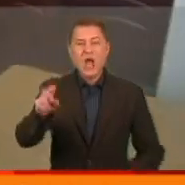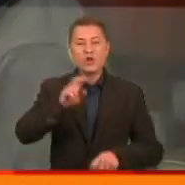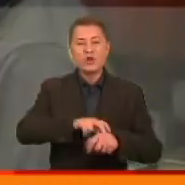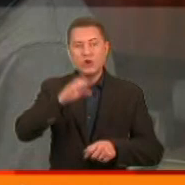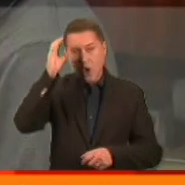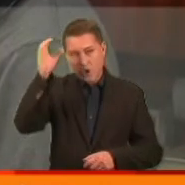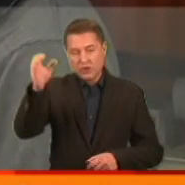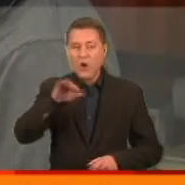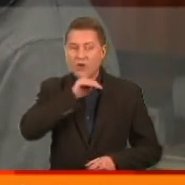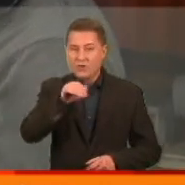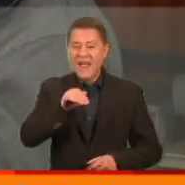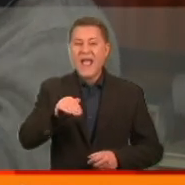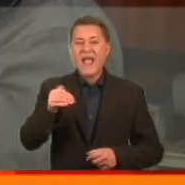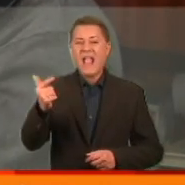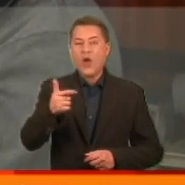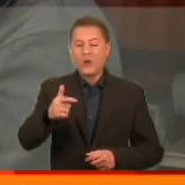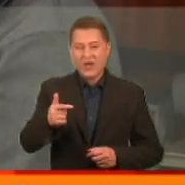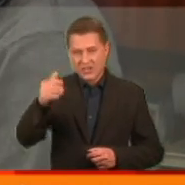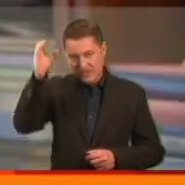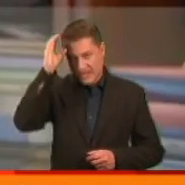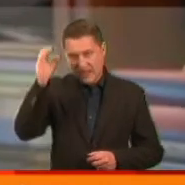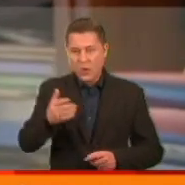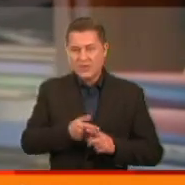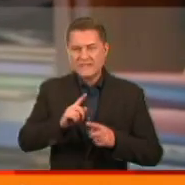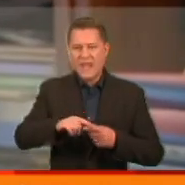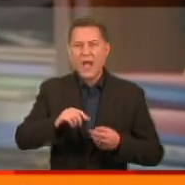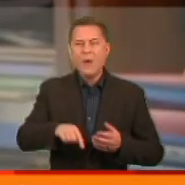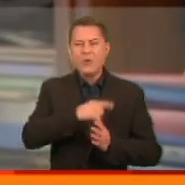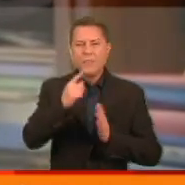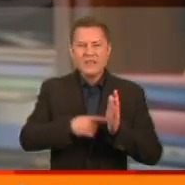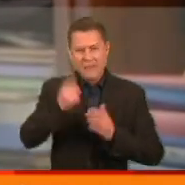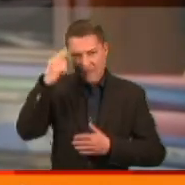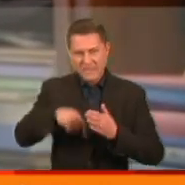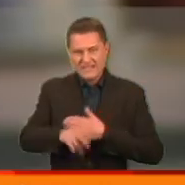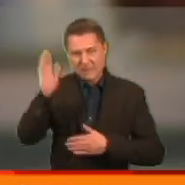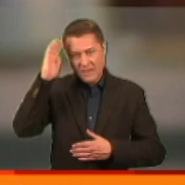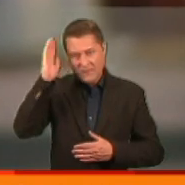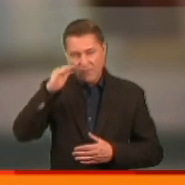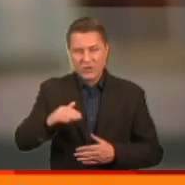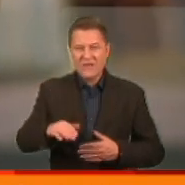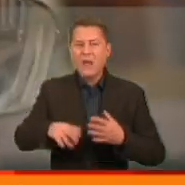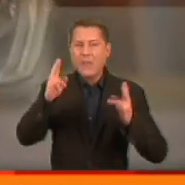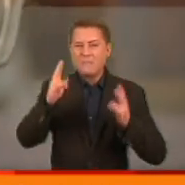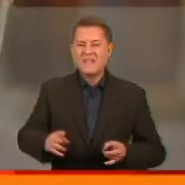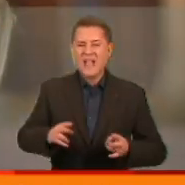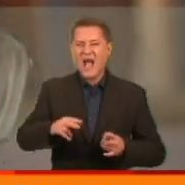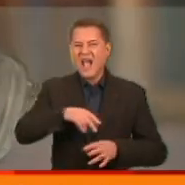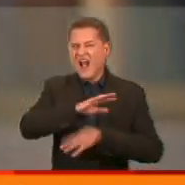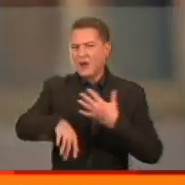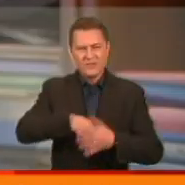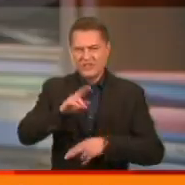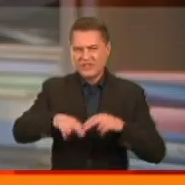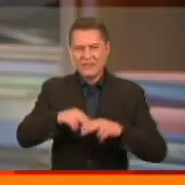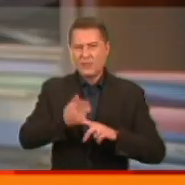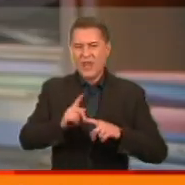наук. Каже, кожне нове спорудження у столиці – це проблема з підземними водами. Біда у хаотичній забудові, яку нині проводять у